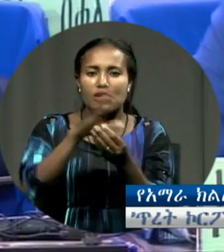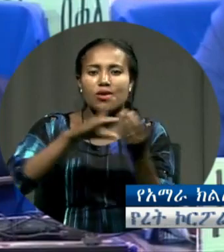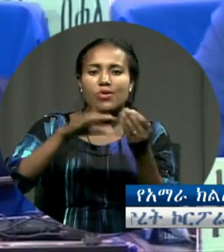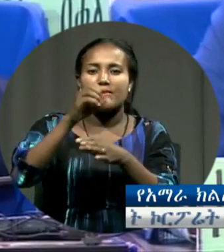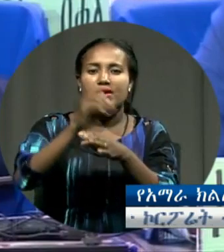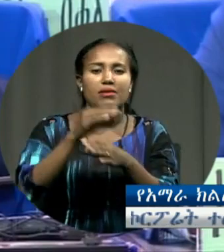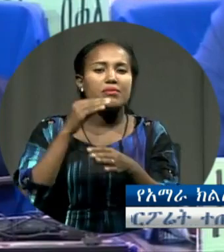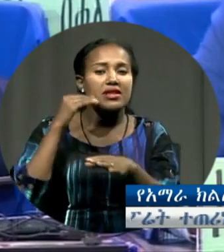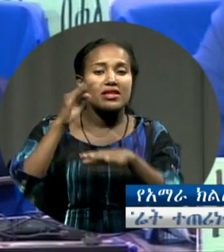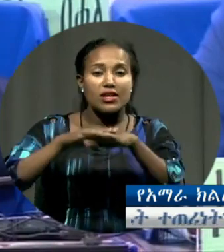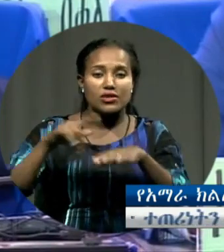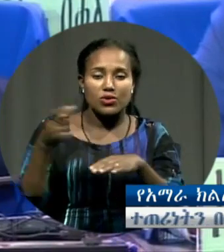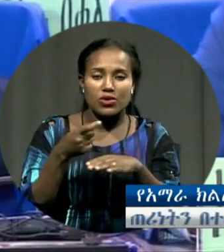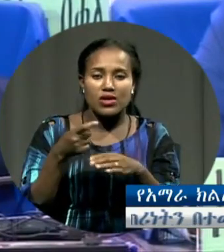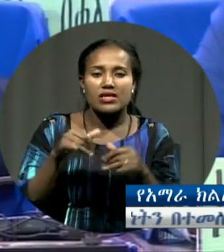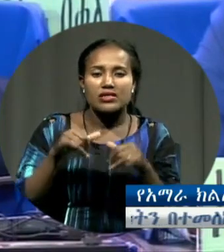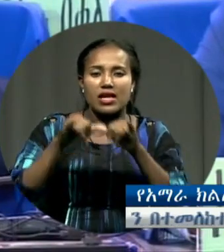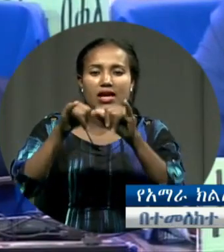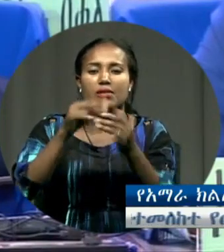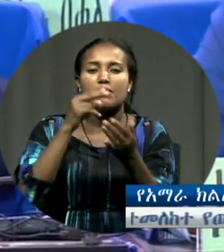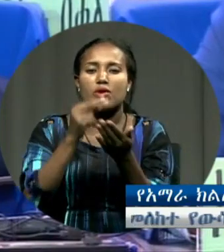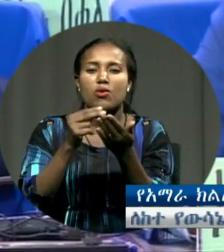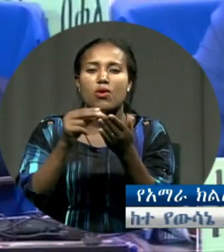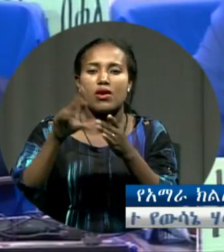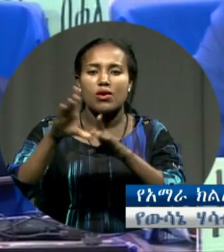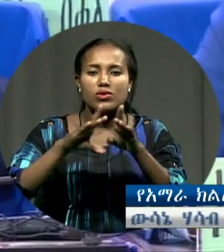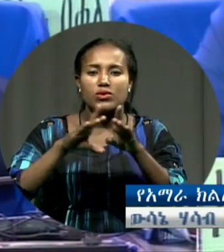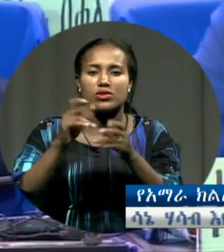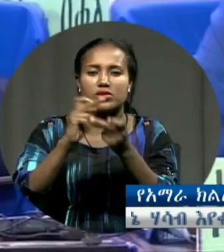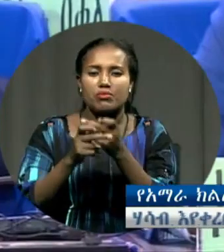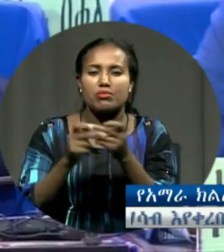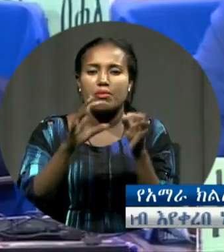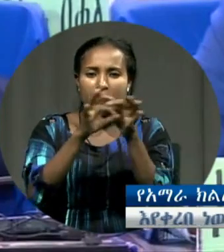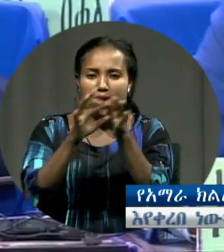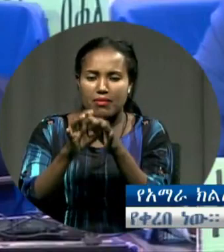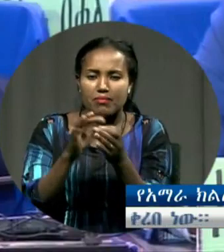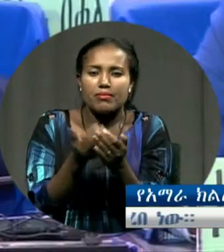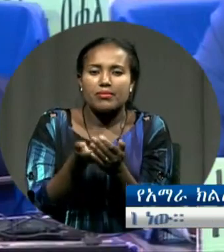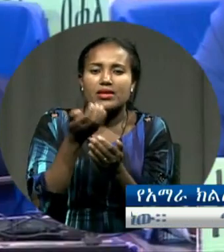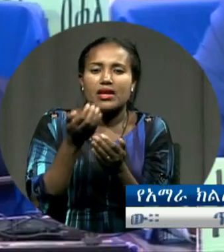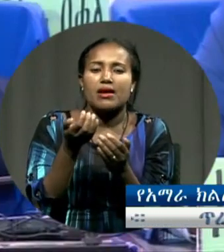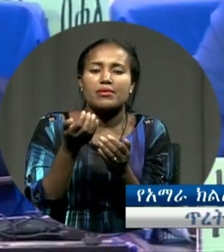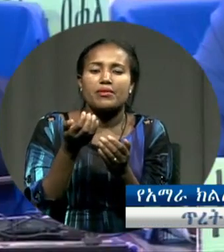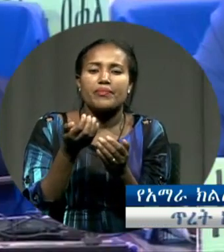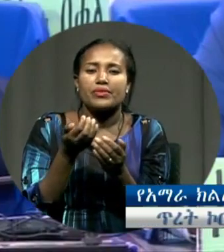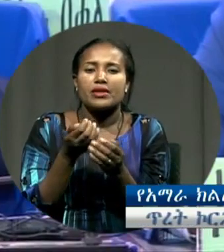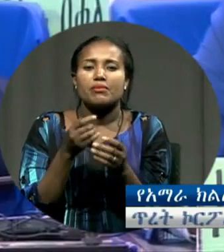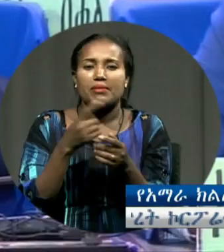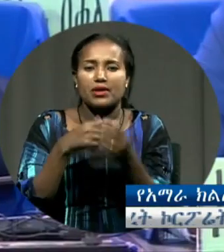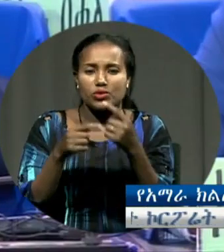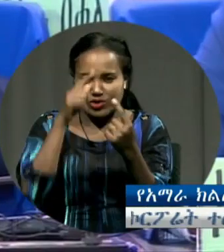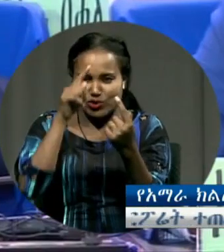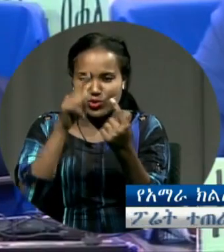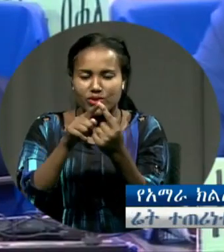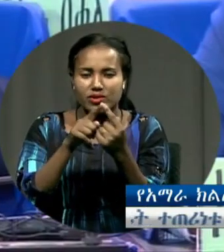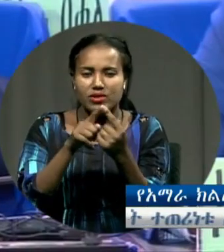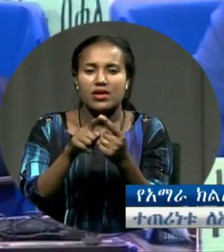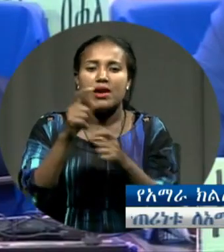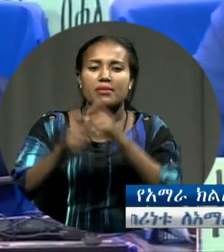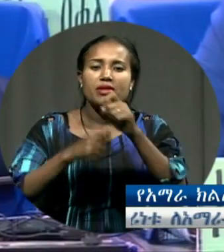ምክር ቤት ተጠሪ ሲሆን የዘላቂ በጎ አድራጎት ድርጅት በማህበራዊ ሆነ በምጣኔ ሀብት ዘርፎች የሚነድፋቸውን ስትራቴጂ እቅዶች፣